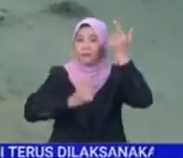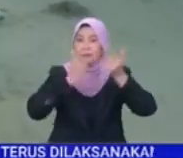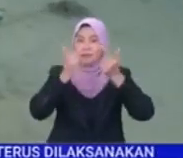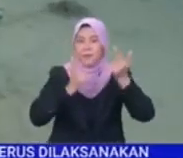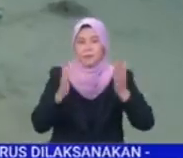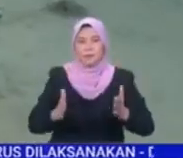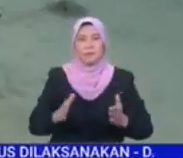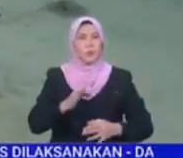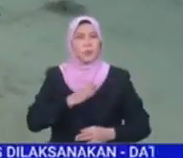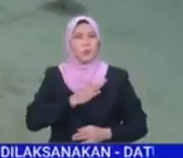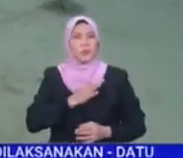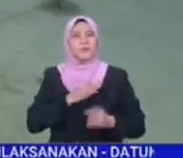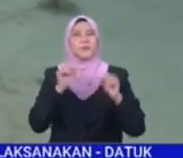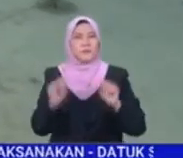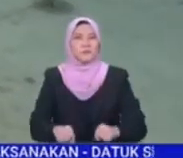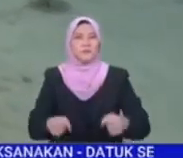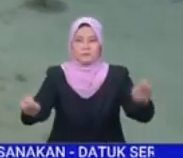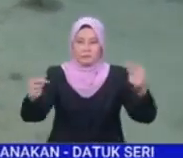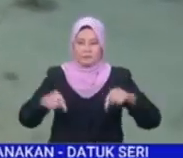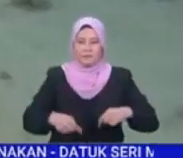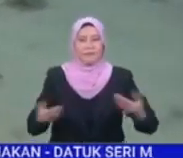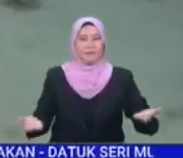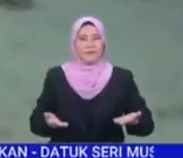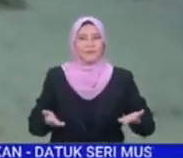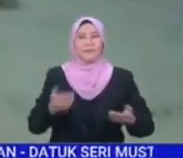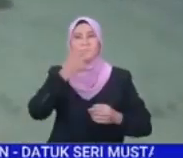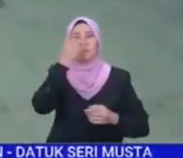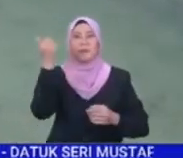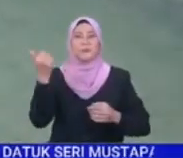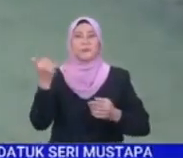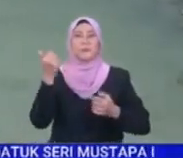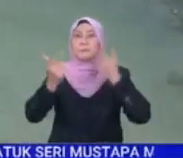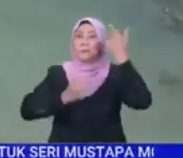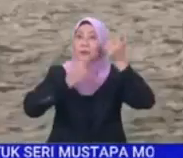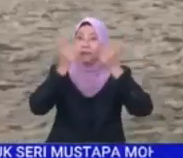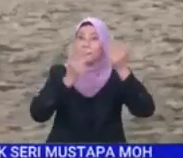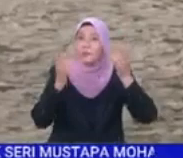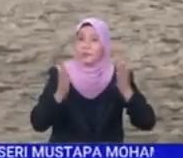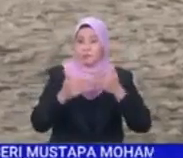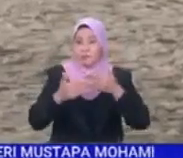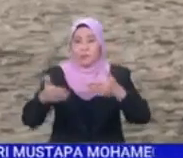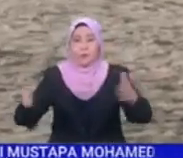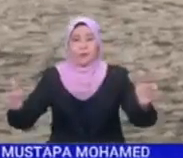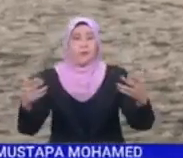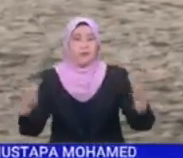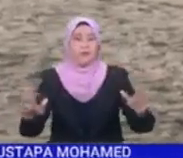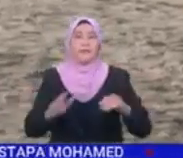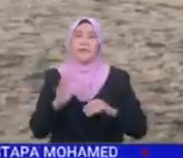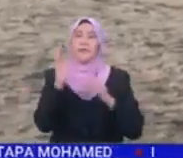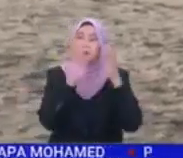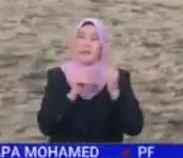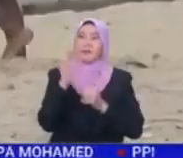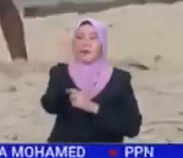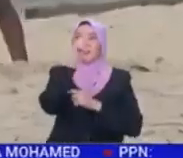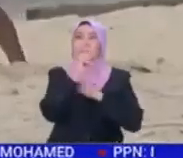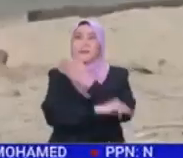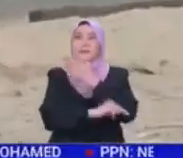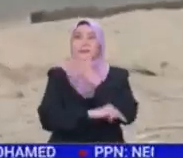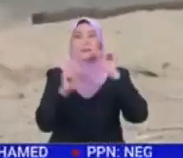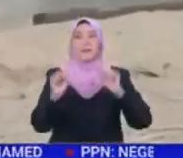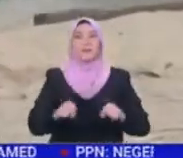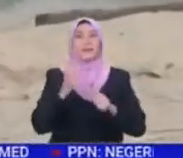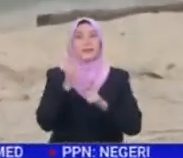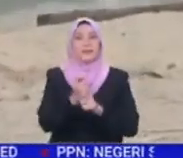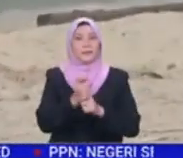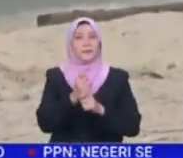mengakui teruja dapat datang ke pulau bidong selepas sektor pelancongan kembali beroperasi dan berharap kerajaan Negeri akan mengekalkan konsep